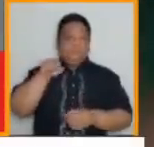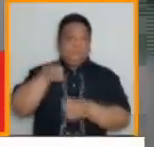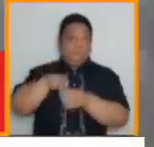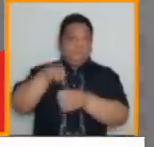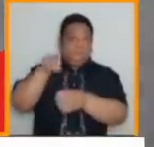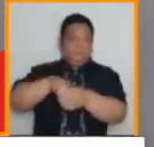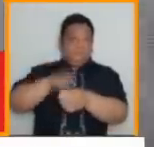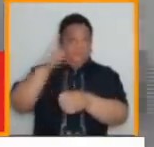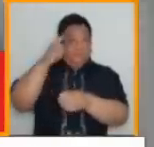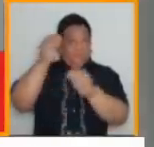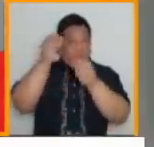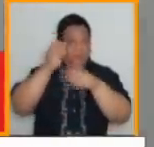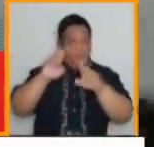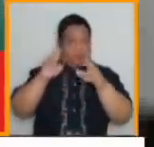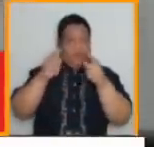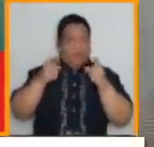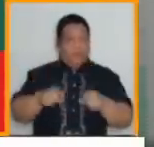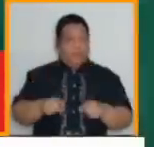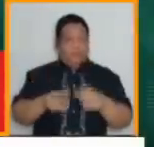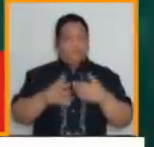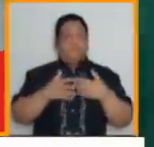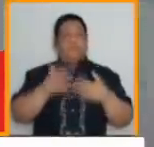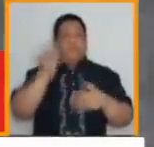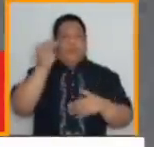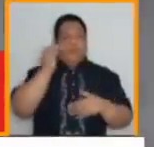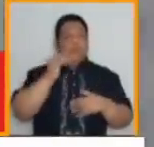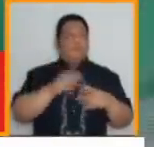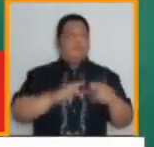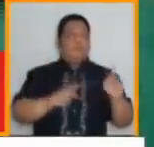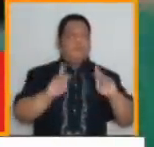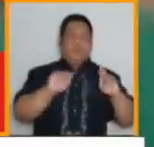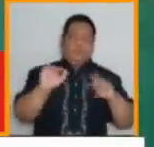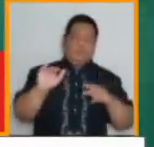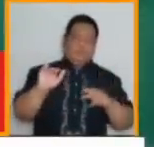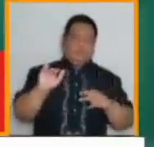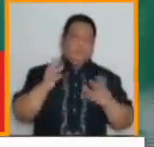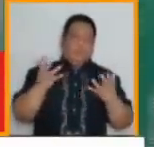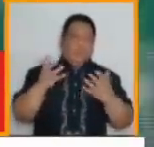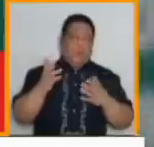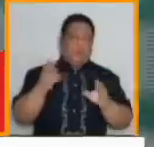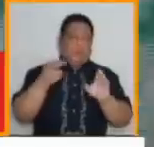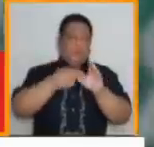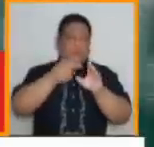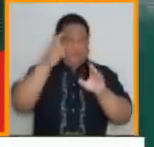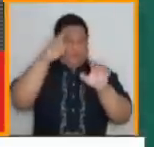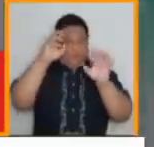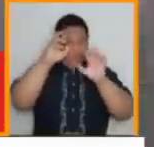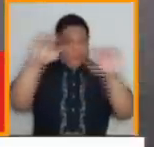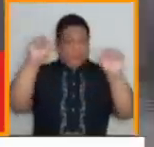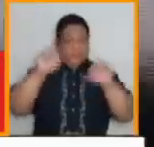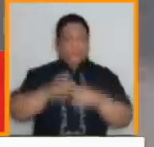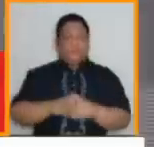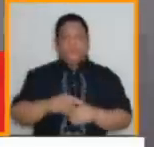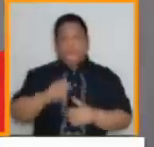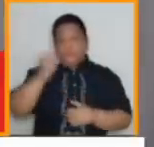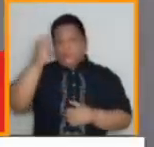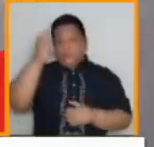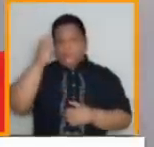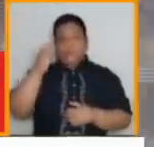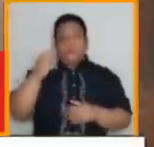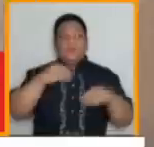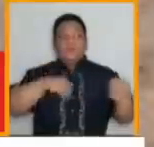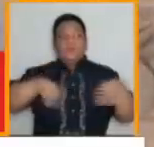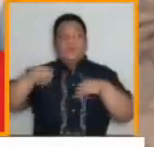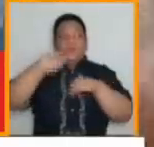ng panawagan para tumakbo siya sa pagkapangulo sa November 15, ang deadline ng substitution para sa mga atras na kandidato ng mga